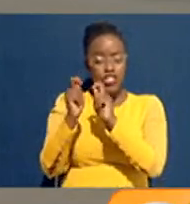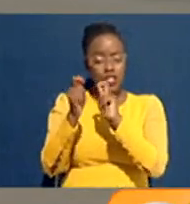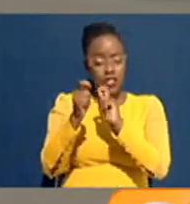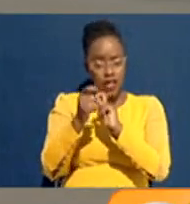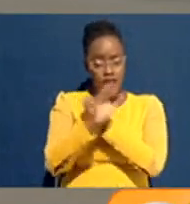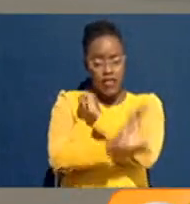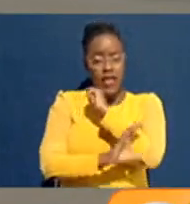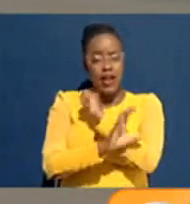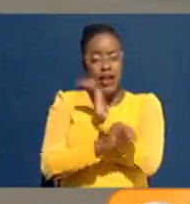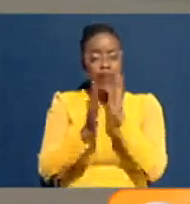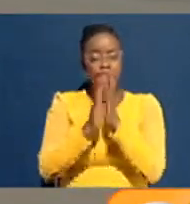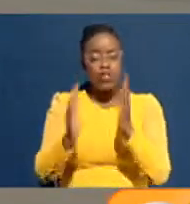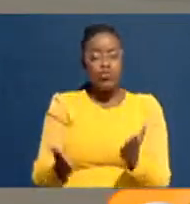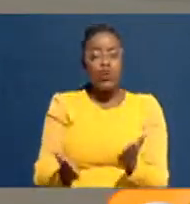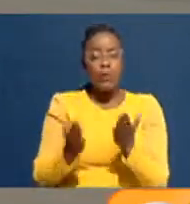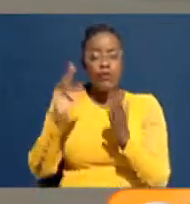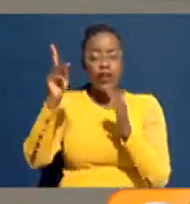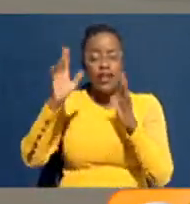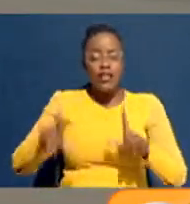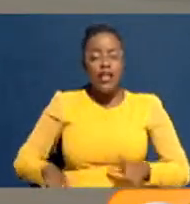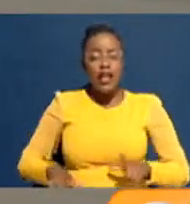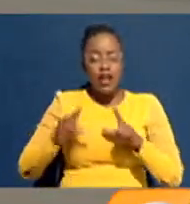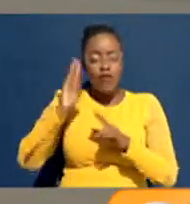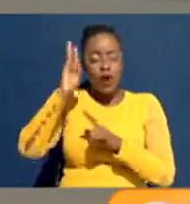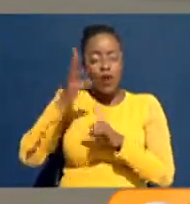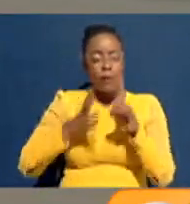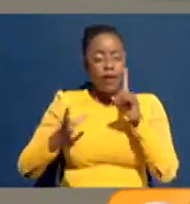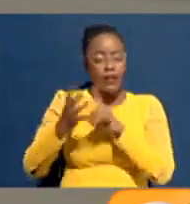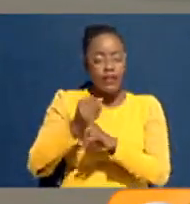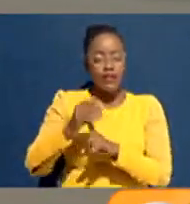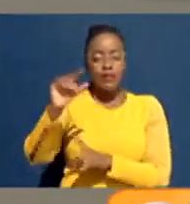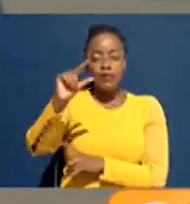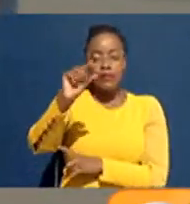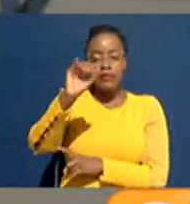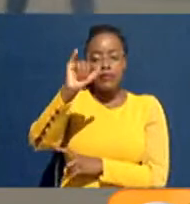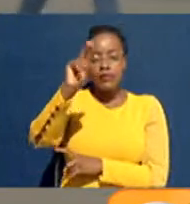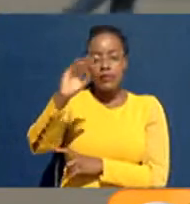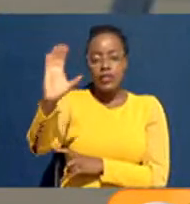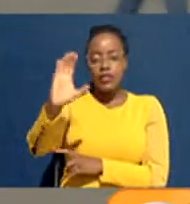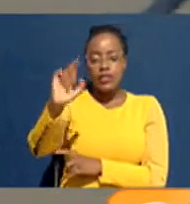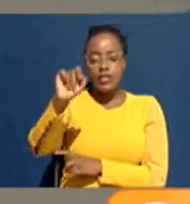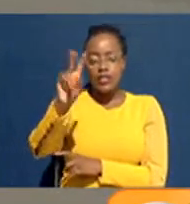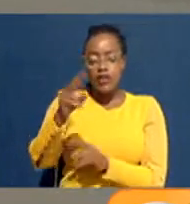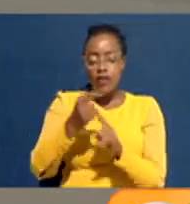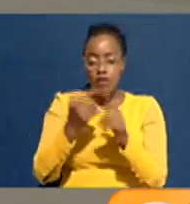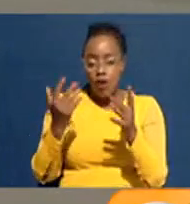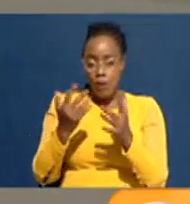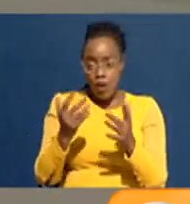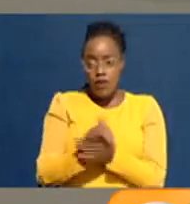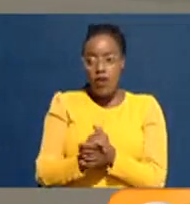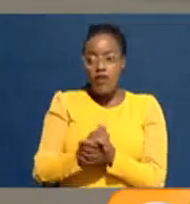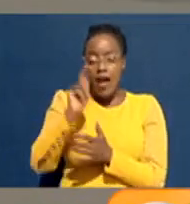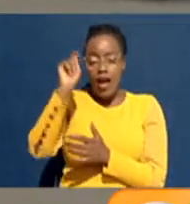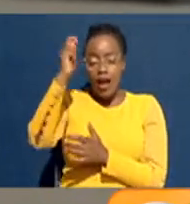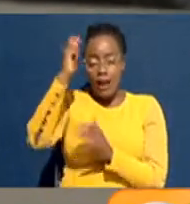taifa na kuimarisha maisha ya Wakenya inaafikiwa. Chemutai Goindu, ninga ya Citizen, kutoka barabara ya